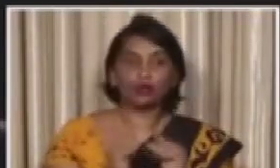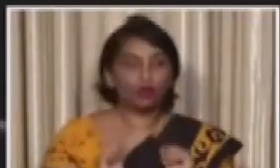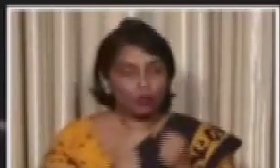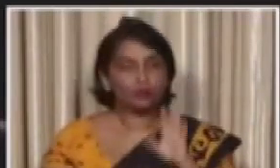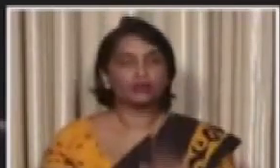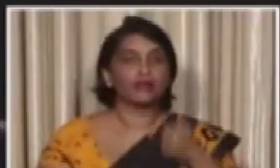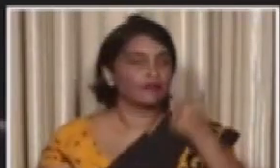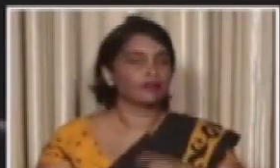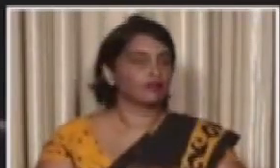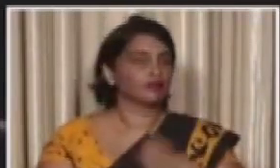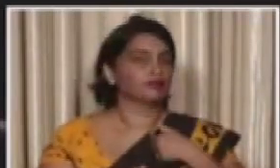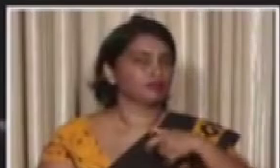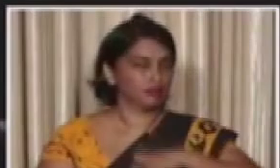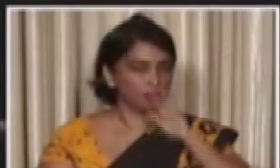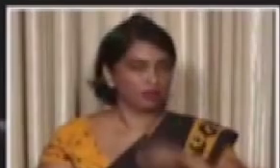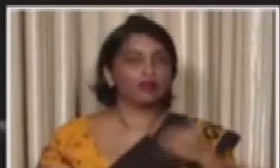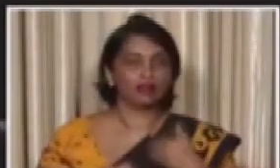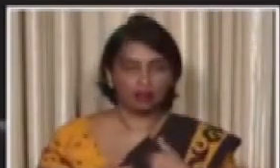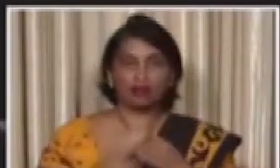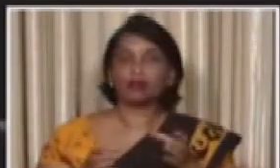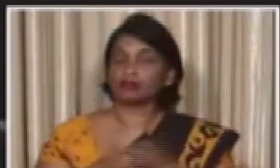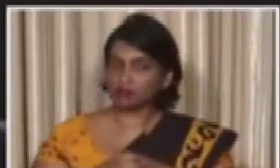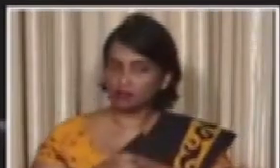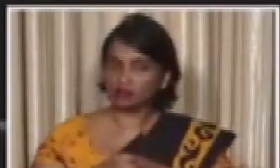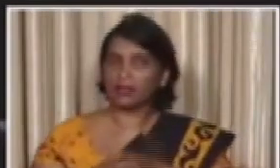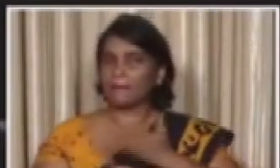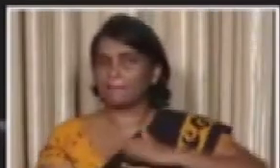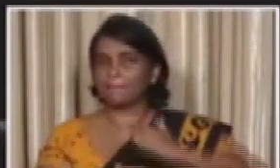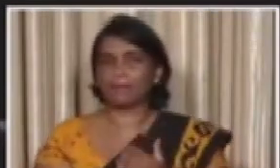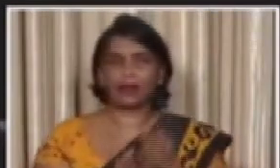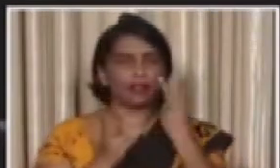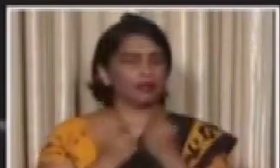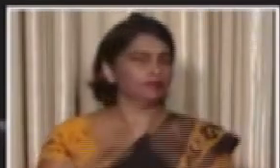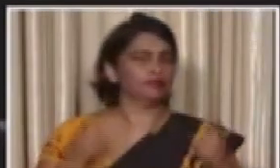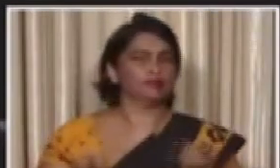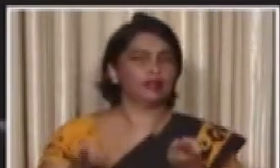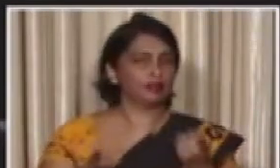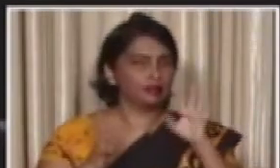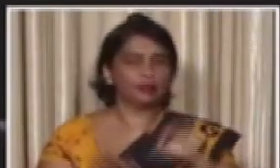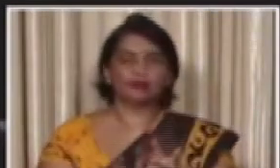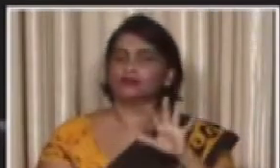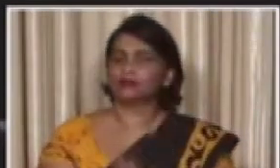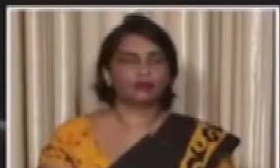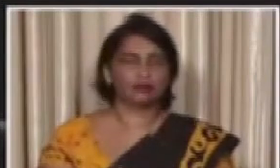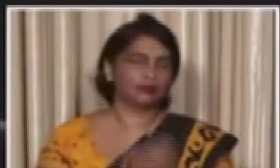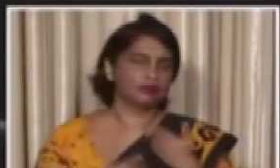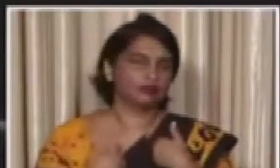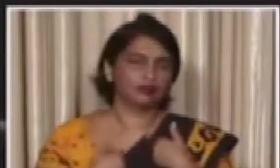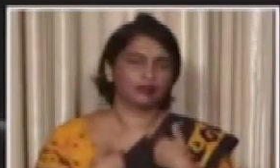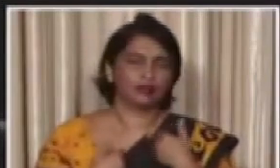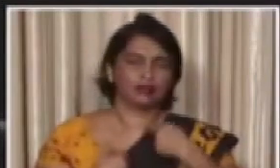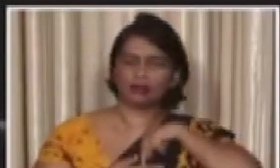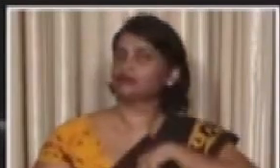වගේ තීරණාත්මක මොහොතක අපේ කඳවුර බෙදිලා දෙන්නෙක් තරඟ කරන්න ගත් තීරණය සමග මගේ